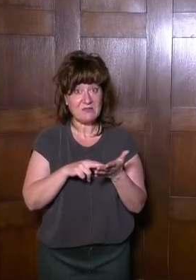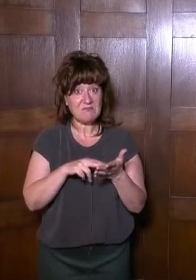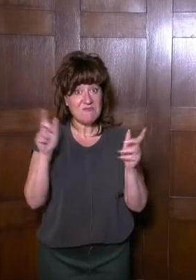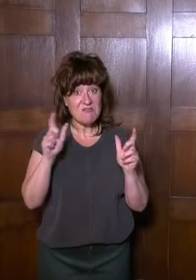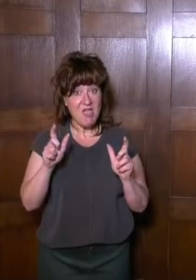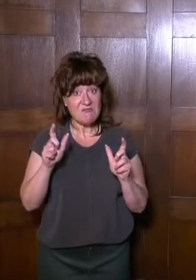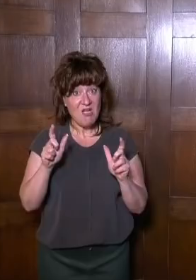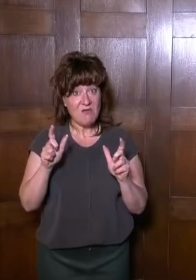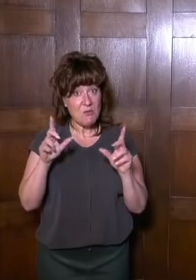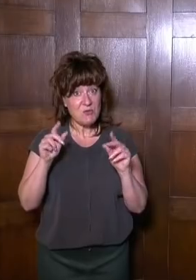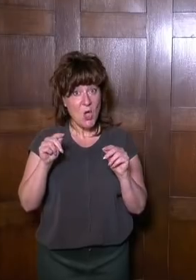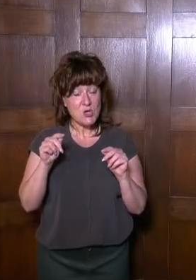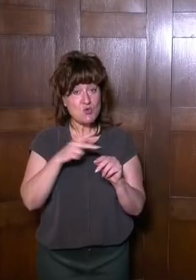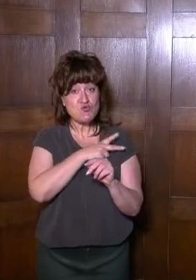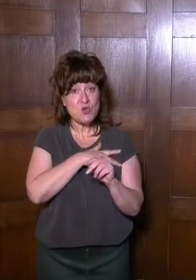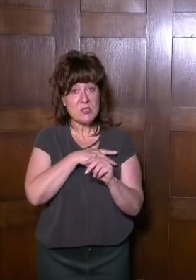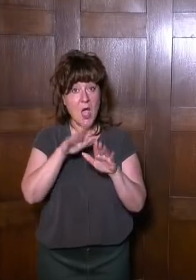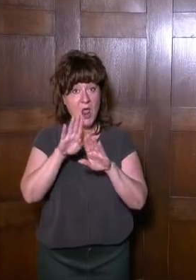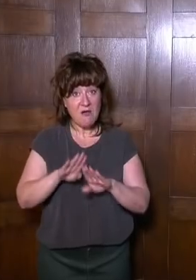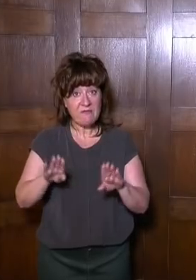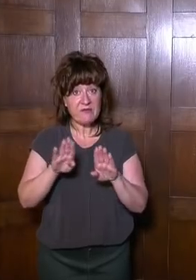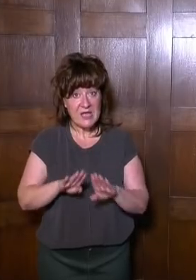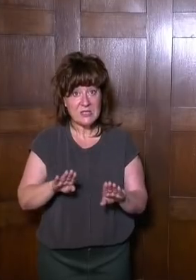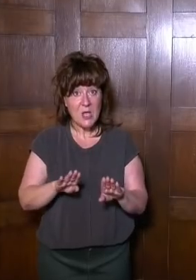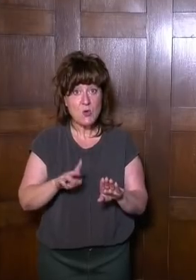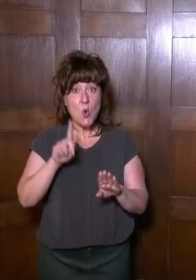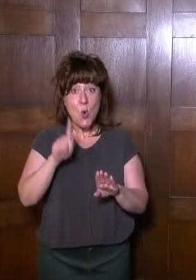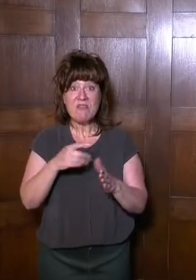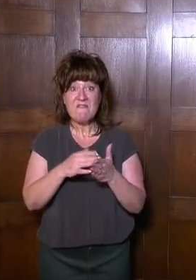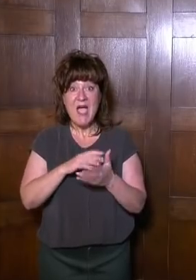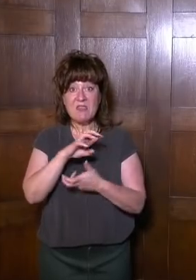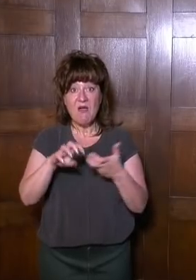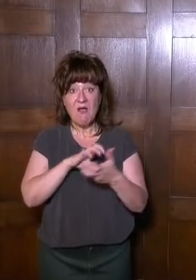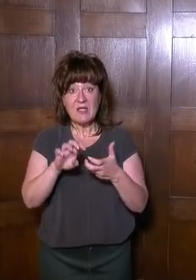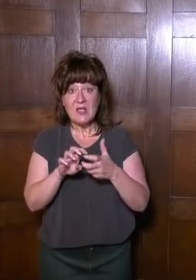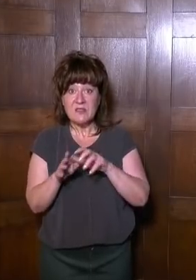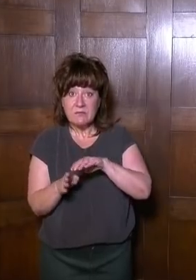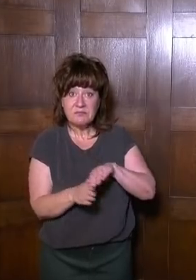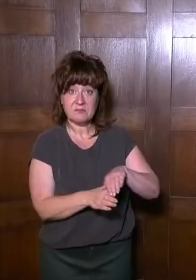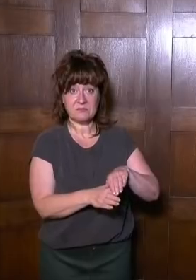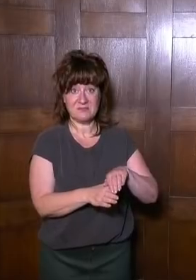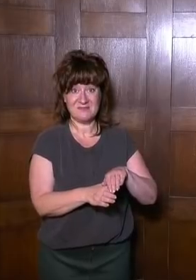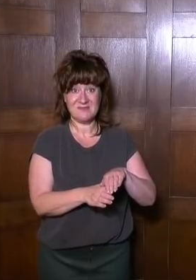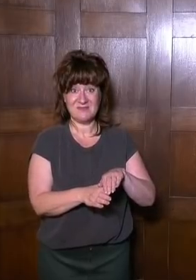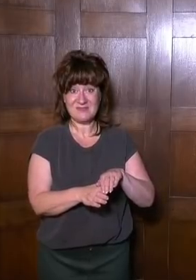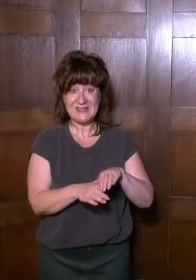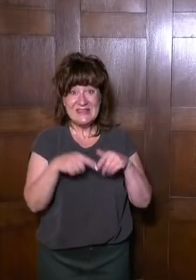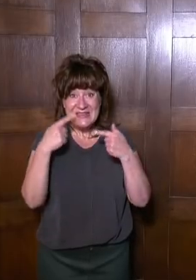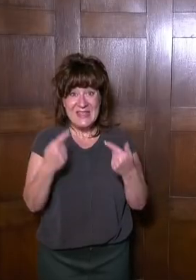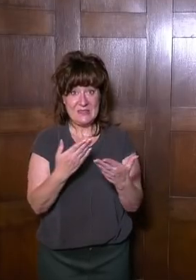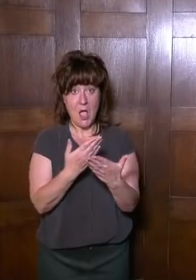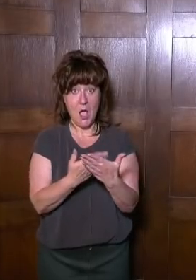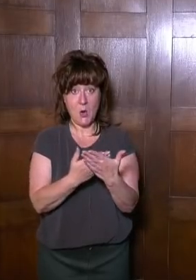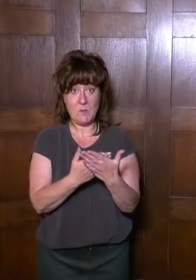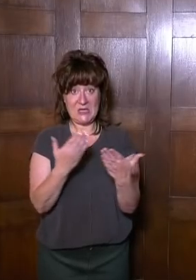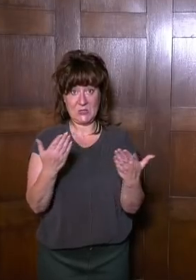Frieden und damit eben auch die Verhinderung weiterer Krisen. Und vor diesem Hintergrund sieht dann auch,